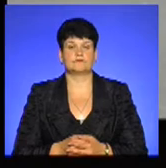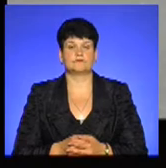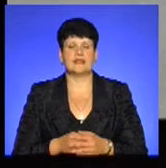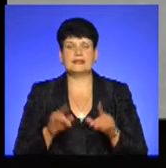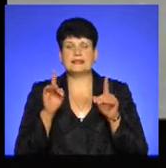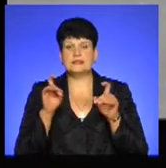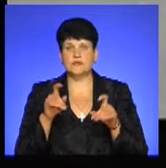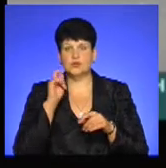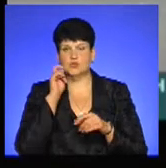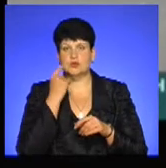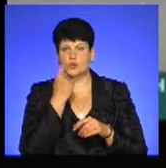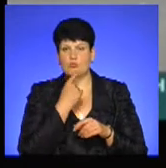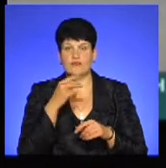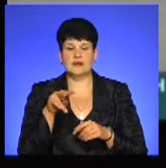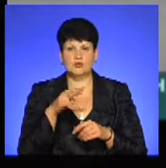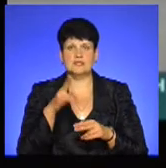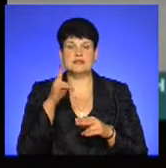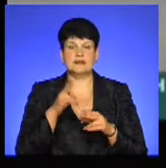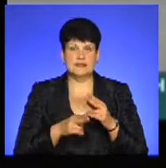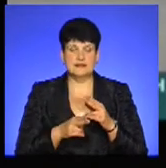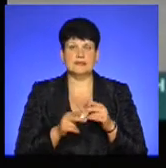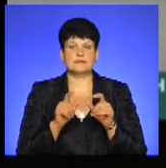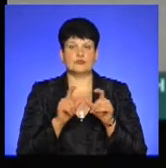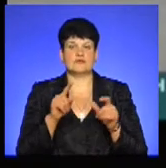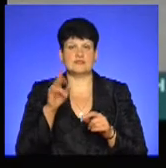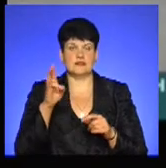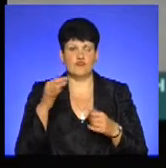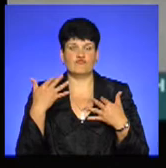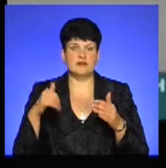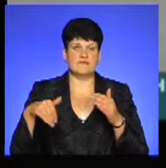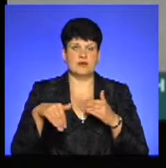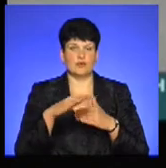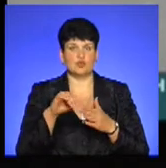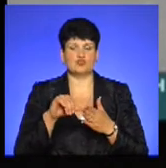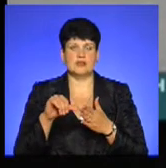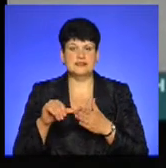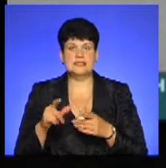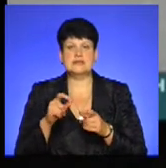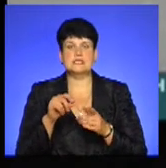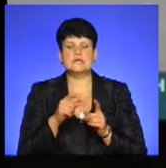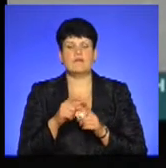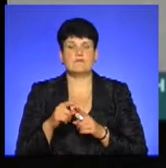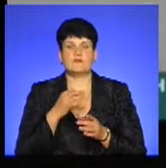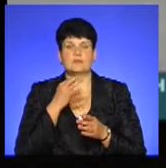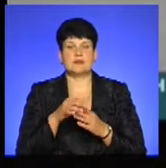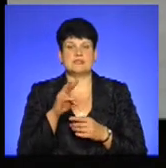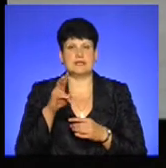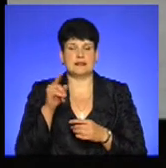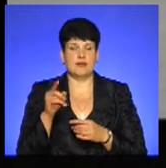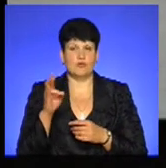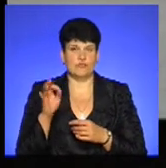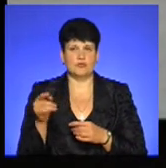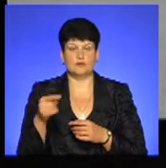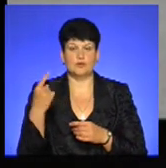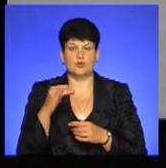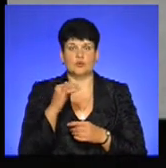Тестування з української мови і літератури завершується, і з пунктів ЗНО уже виходять учасники. За словами відповідального за ЗНО в Тернопільській області